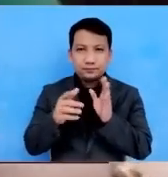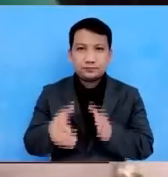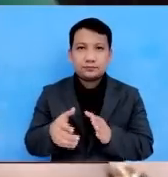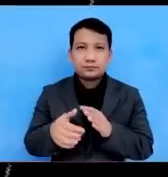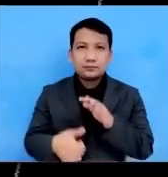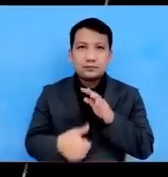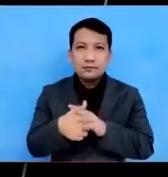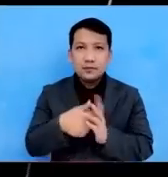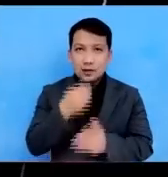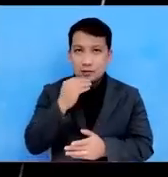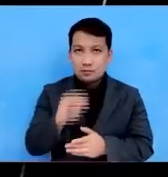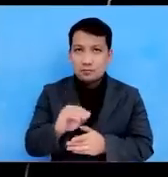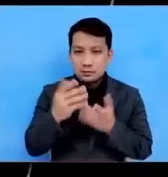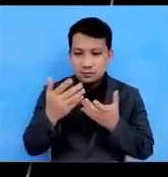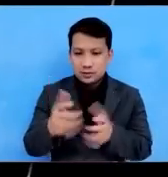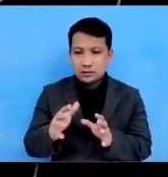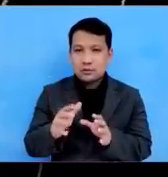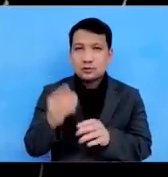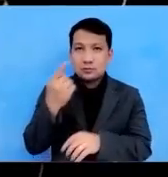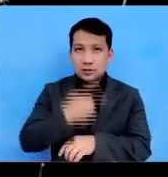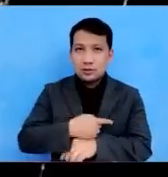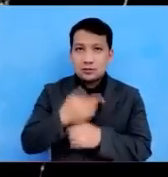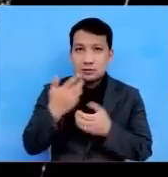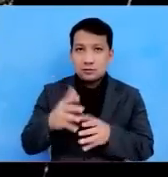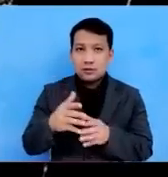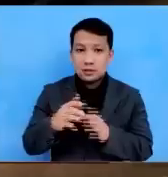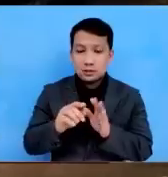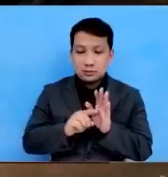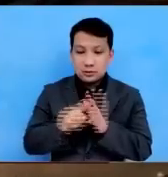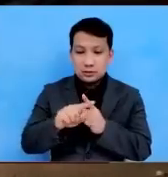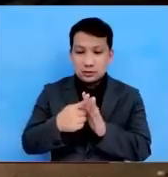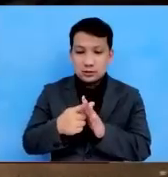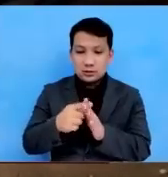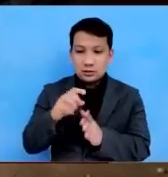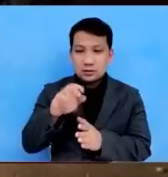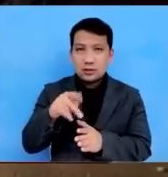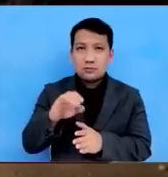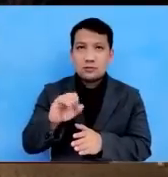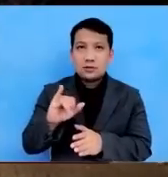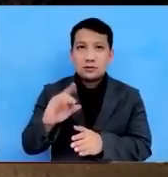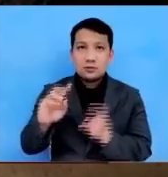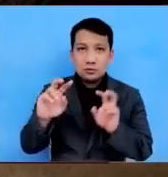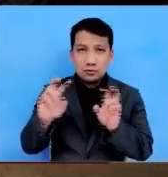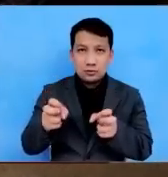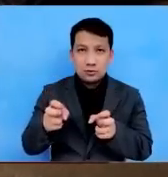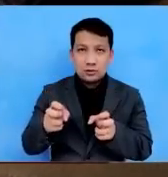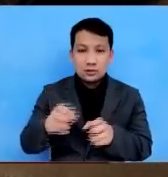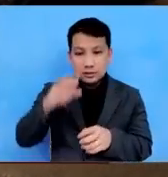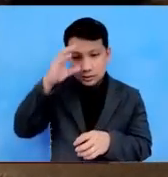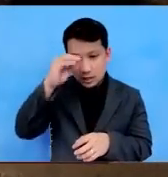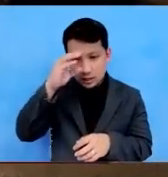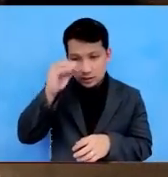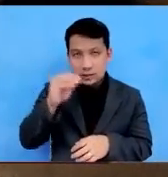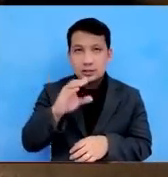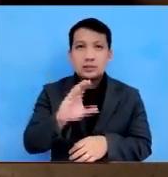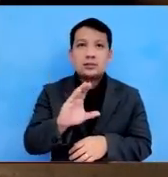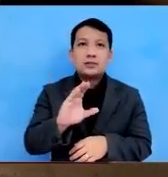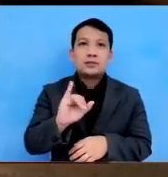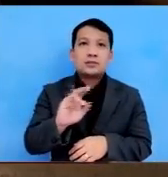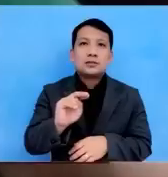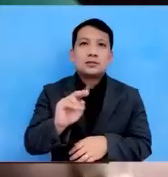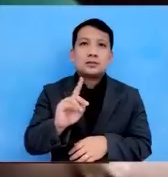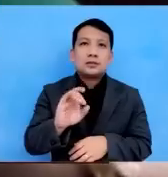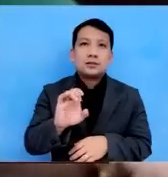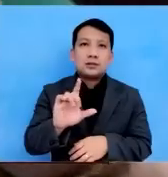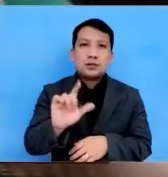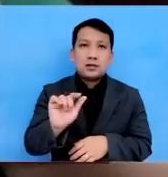Lapid sa mismong araw kung kailan umere raw ang episode tungkol sa tinatawag na lalaking Cinderella ng DOJ. It was the